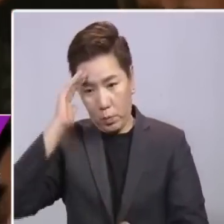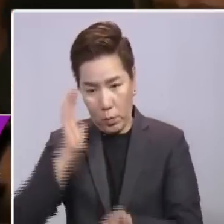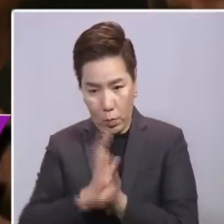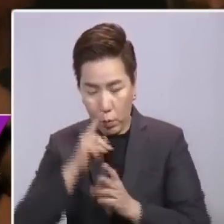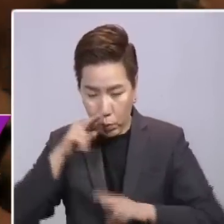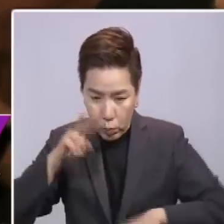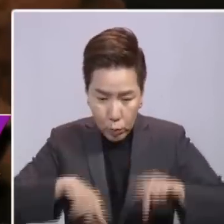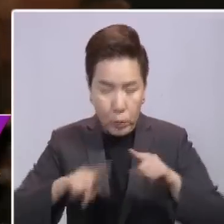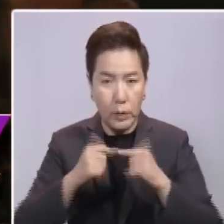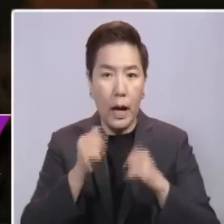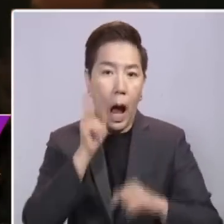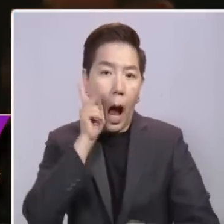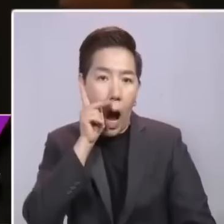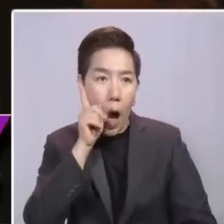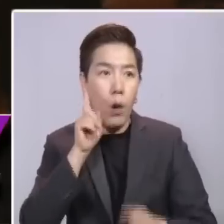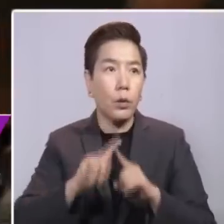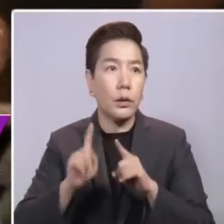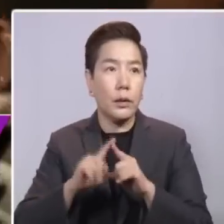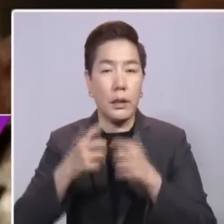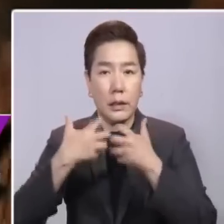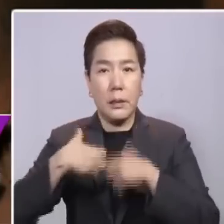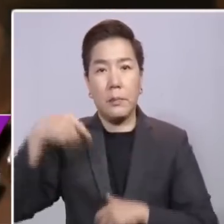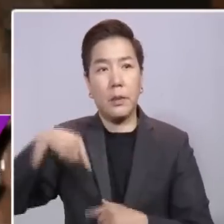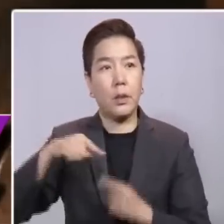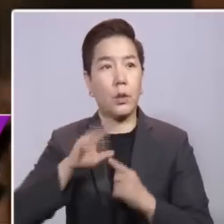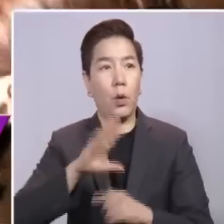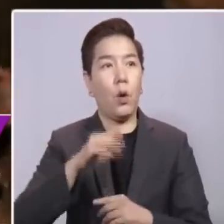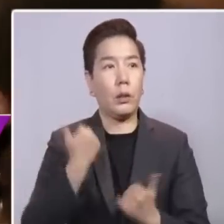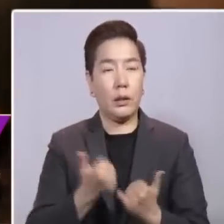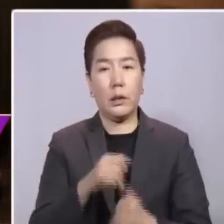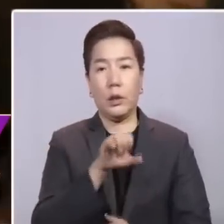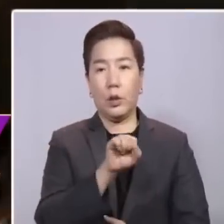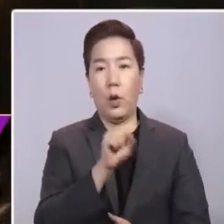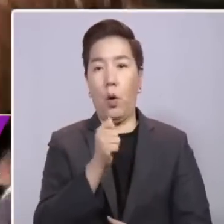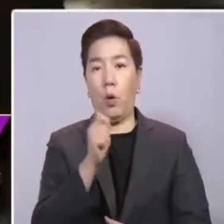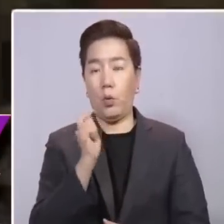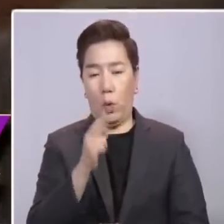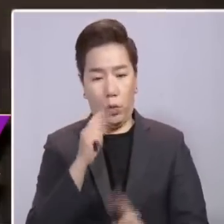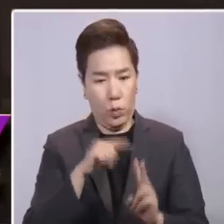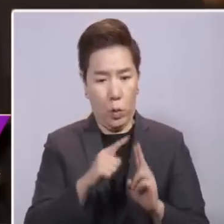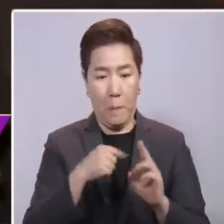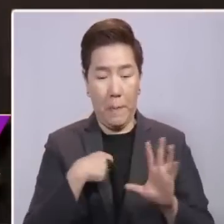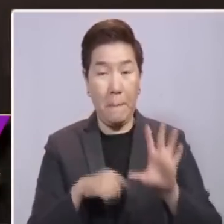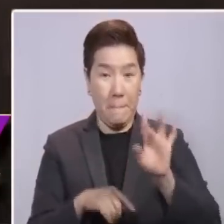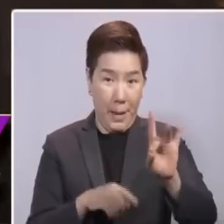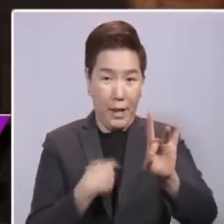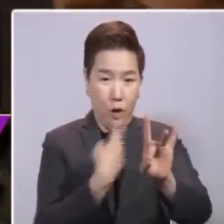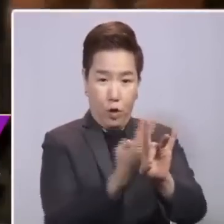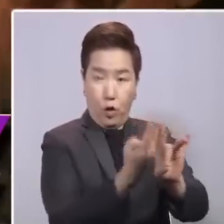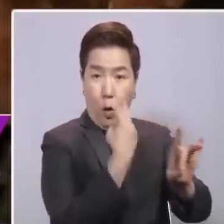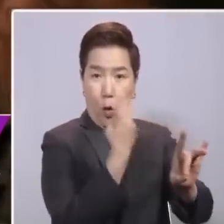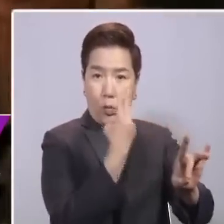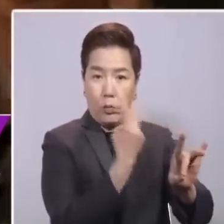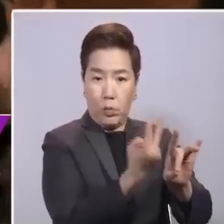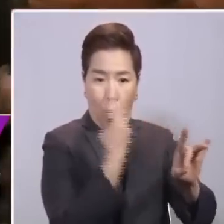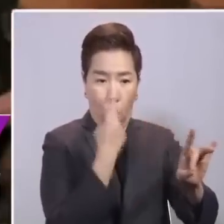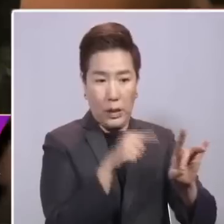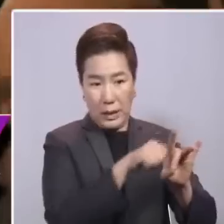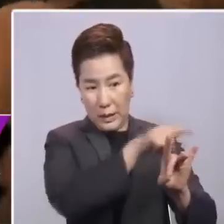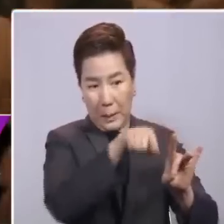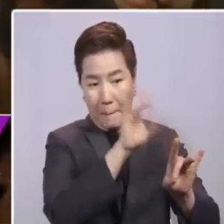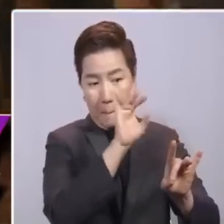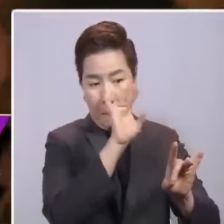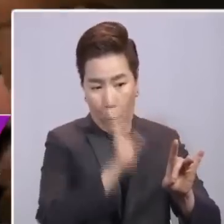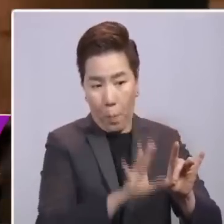กับการวิเคราะห์ข่าวและเครื่องมือพิเศษของสอทเหมือนกันนะครับก็เป็น2ใน8ที่มีรายชื่อถูกย้ายนะครับพัวพันเรื่องตบทรัพย์เว็บ